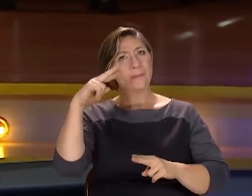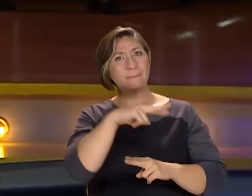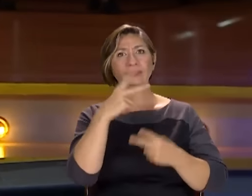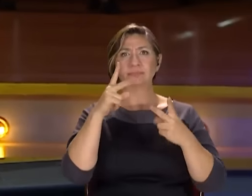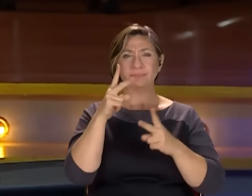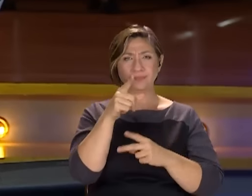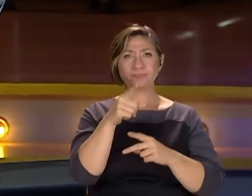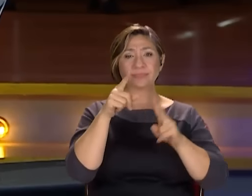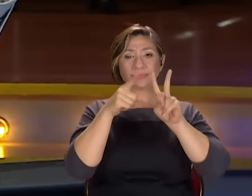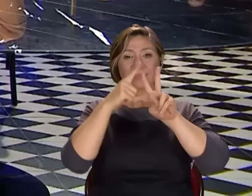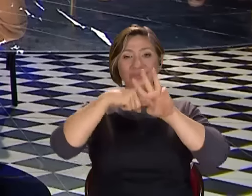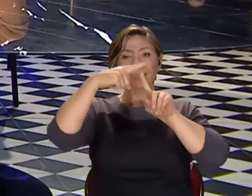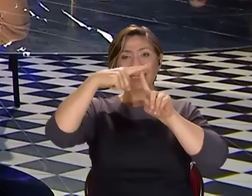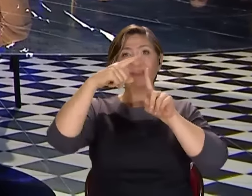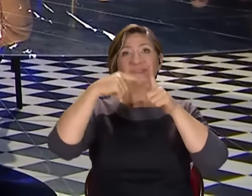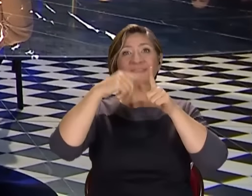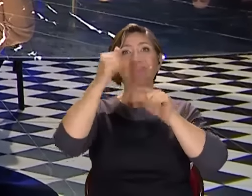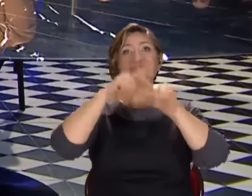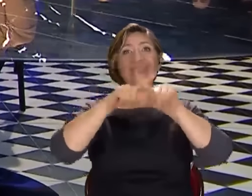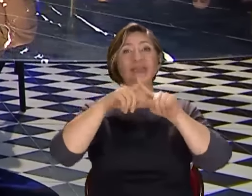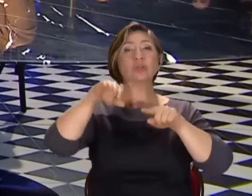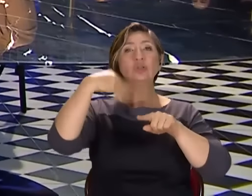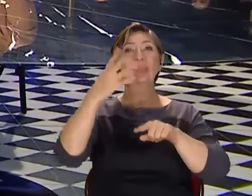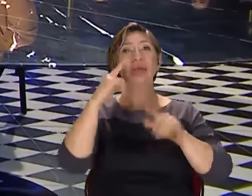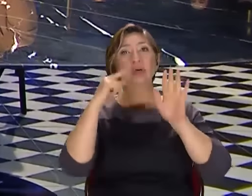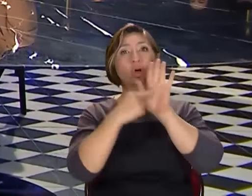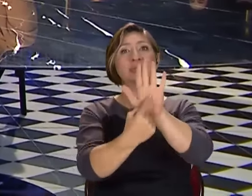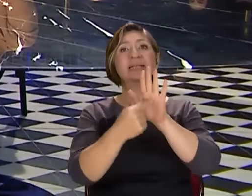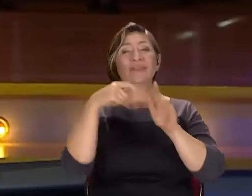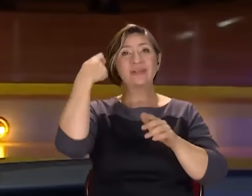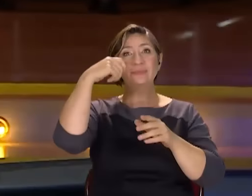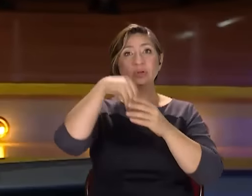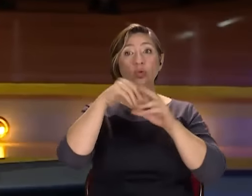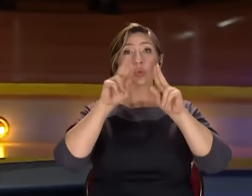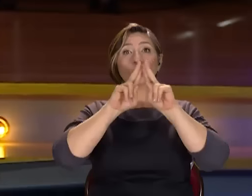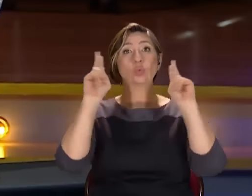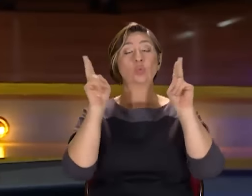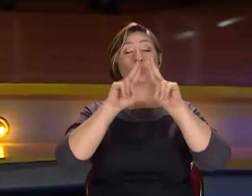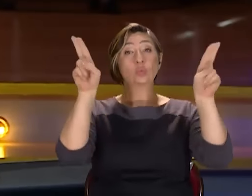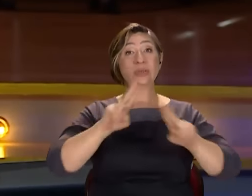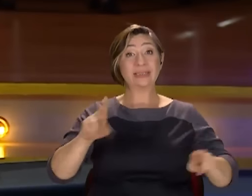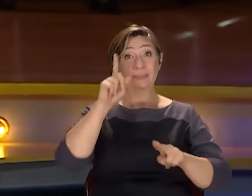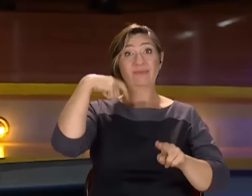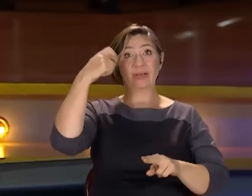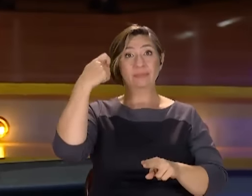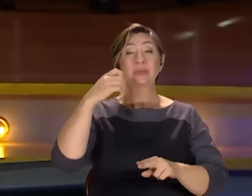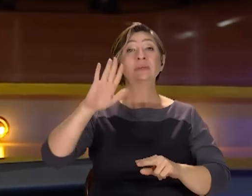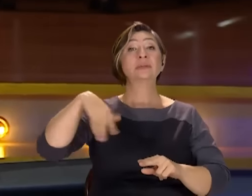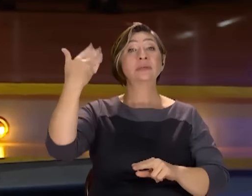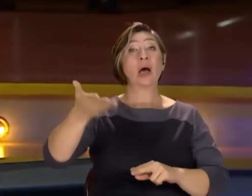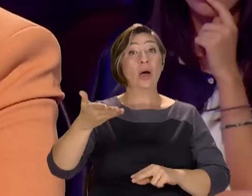bakabilirler. Netflix'te de, Netflix'in sonradan gösterdiği önemli filmler arasında da var. Uluslararası diye bir film. Daha